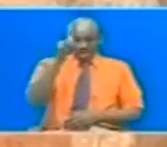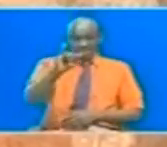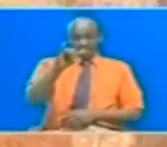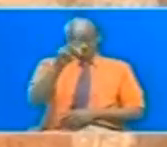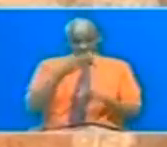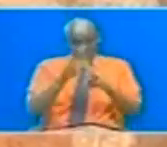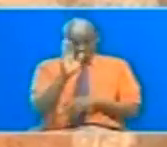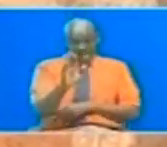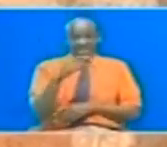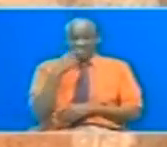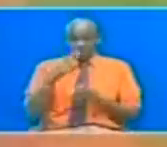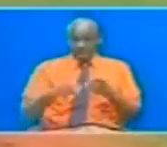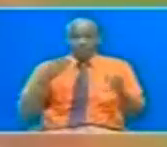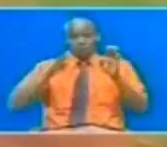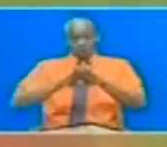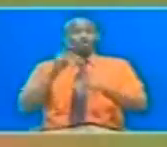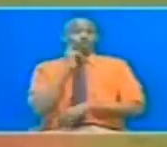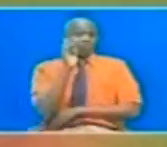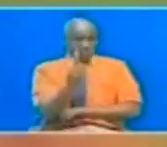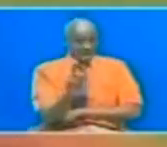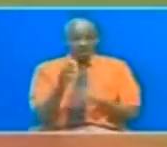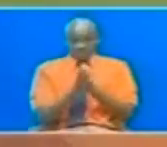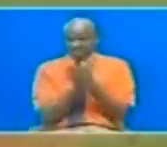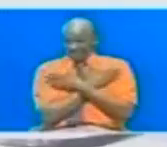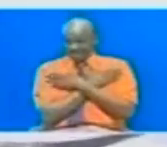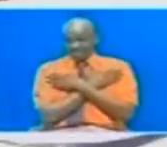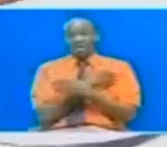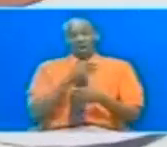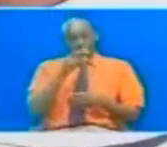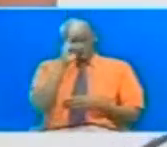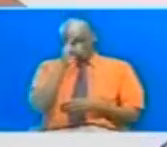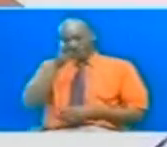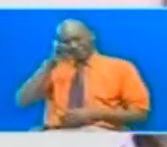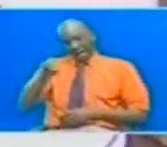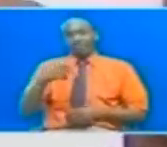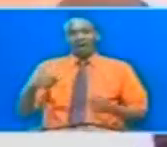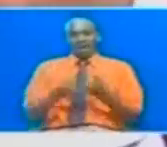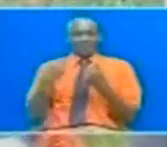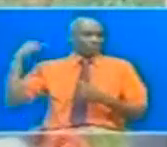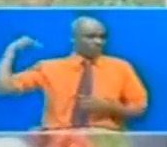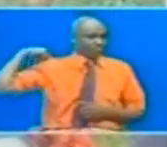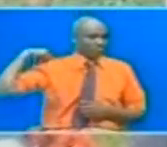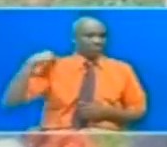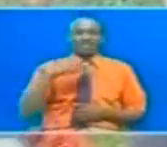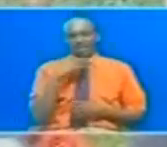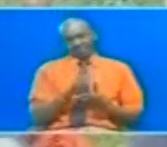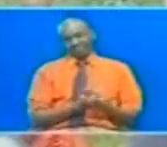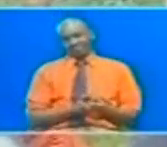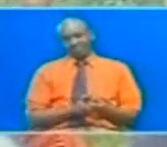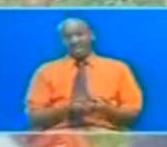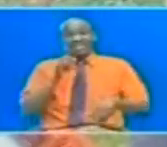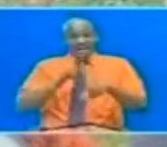and he had just closed his shop when the police fired towards them. A bullet hit Okari in the back. In that process, vile tulitoka